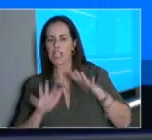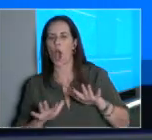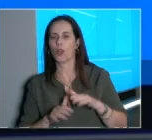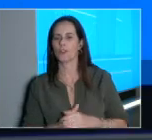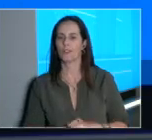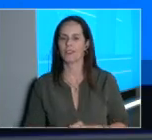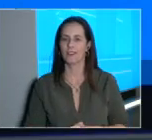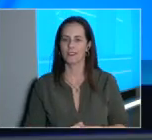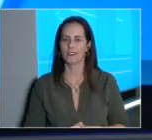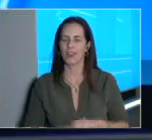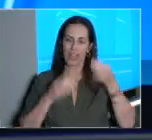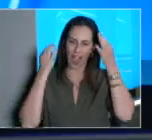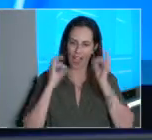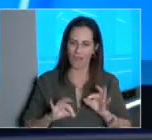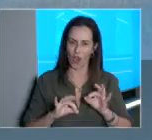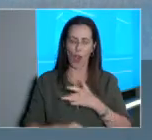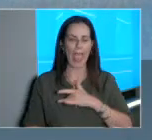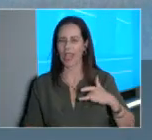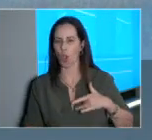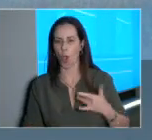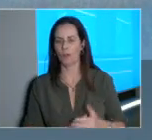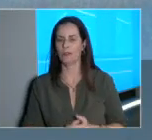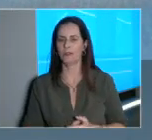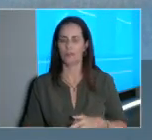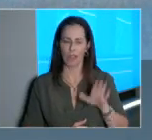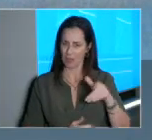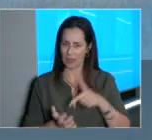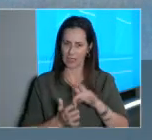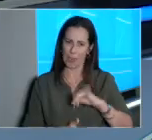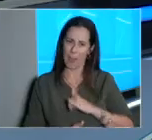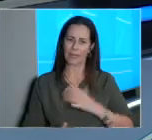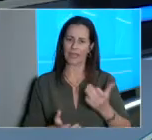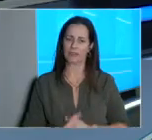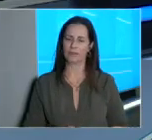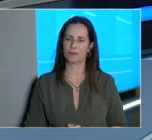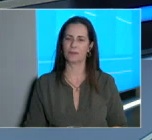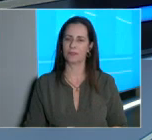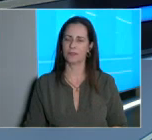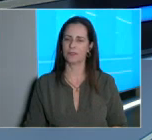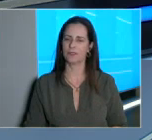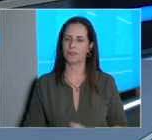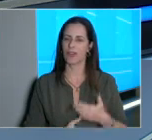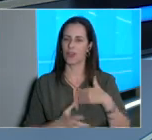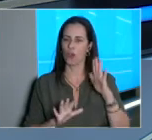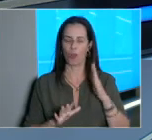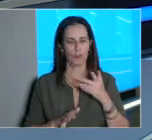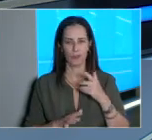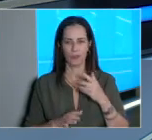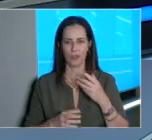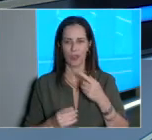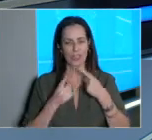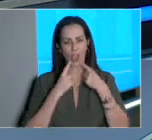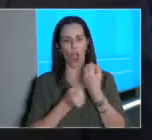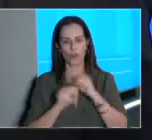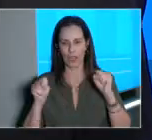הכל כבוד, הכל אגו. לכן גם שאלתי איך יכול להמיץ על נתניהו. דרך אגב, בגלל זה מעניין. כן. שי, משפט שלך לסיכום. אני נורא מברך על השיח